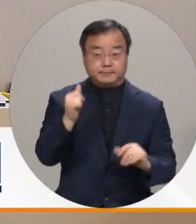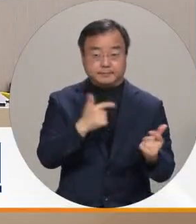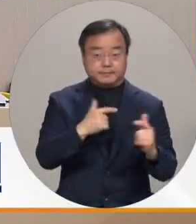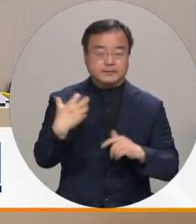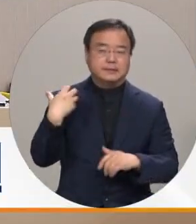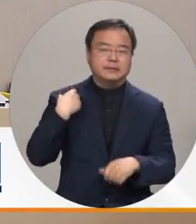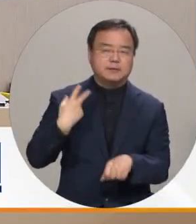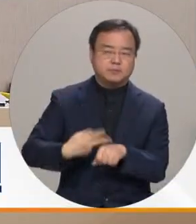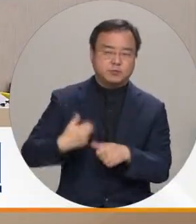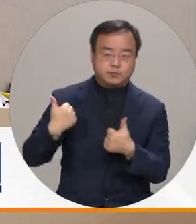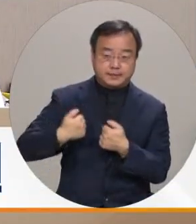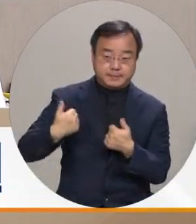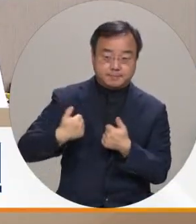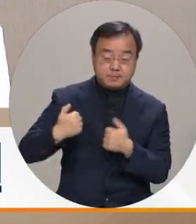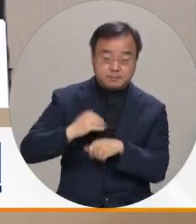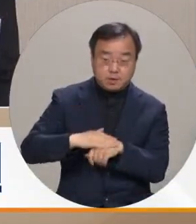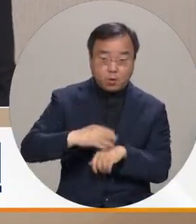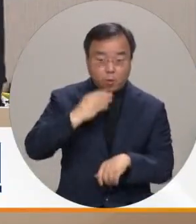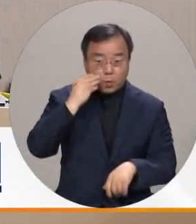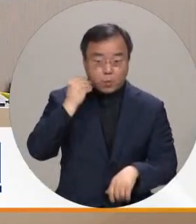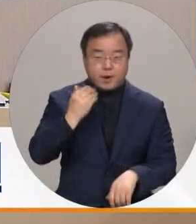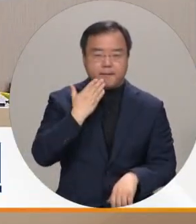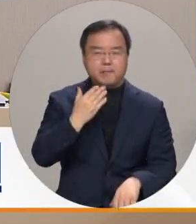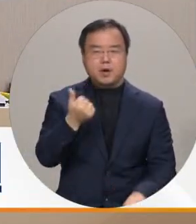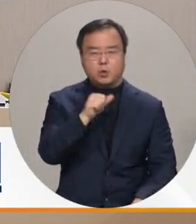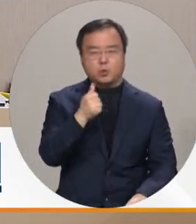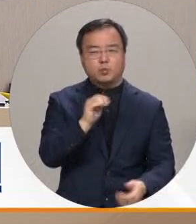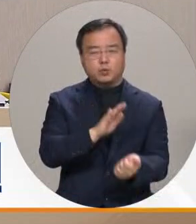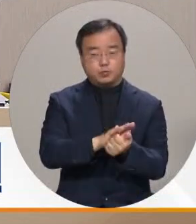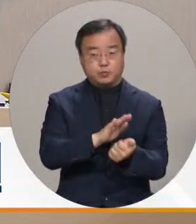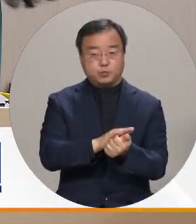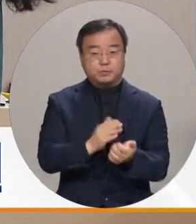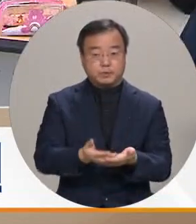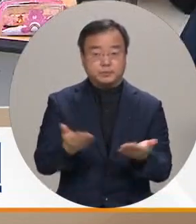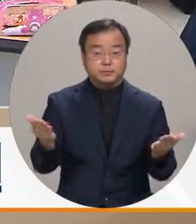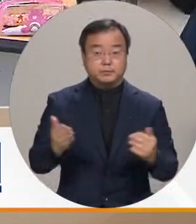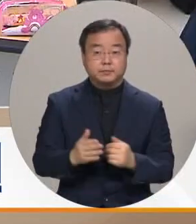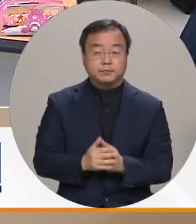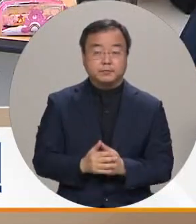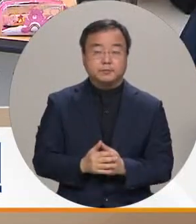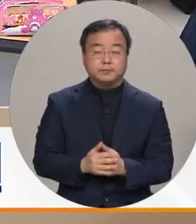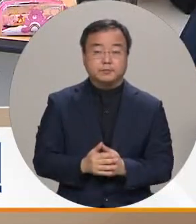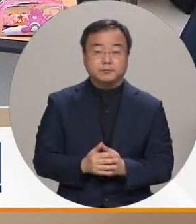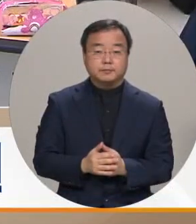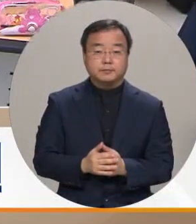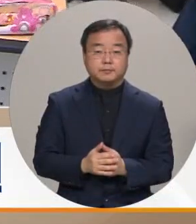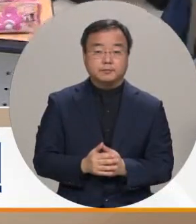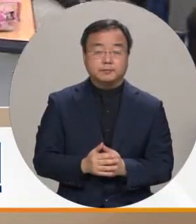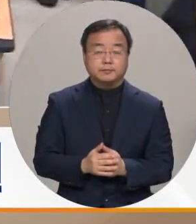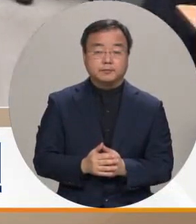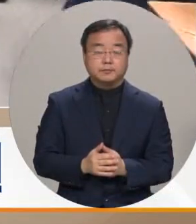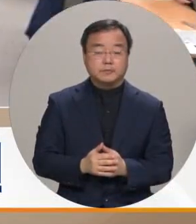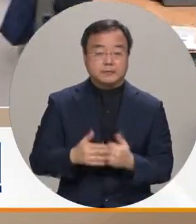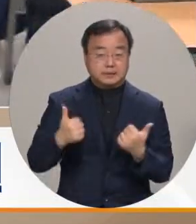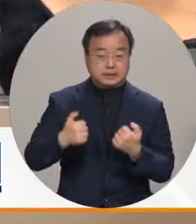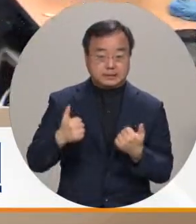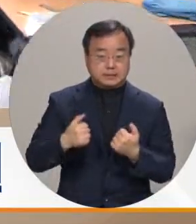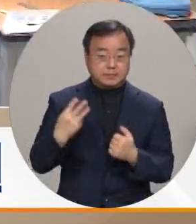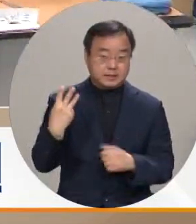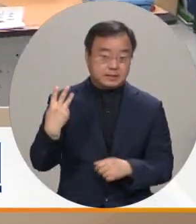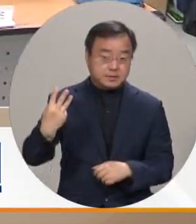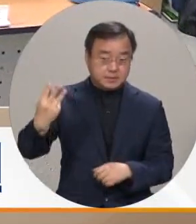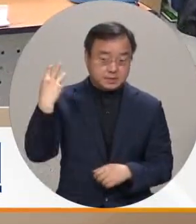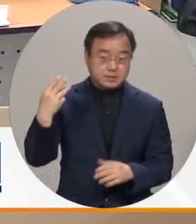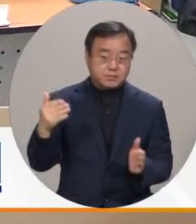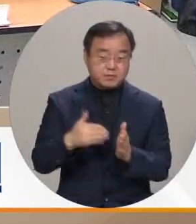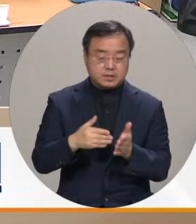원활하게 할 수 있도록 상담 통역 인력도 지원합니다 학부모나 학교 교사가 상담 3일 전까지 통역 인력